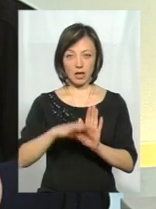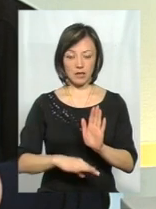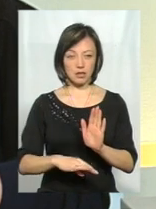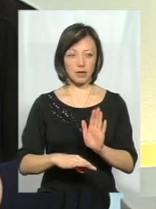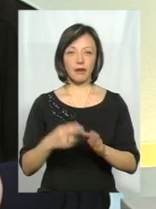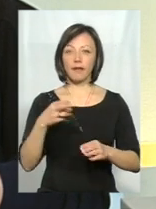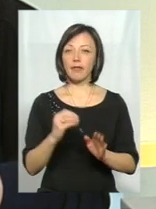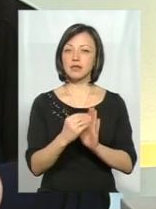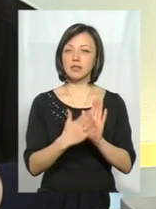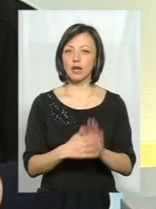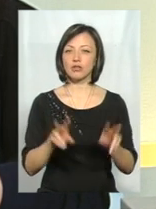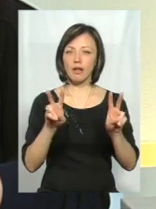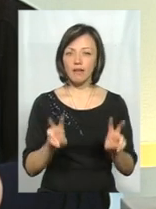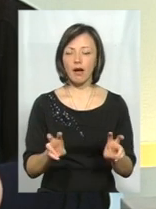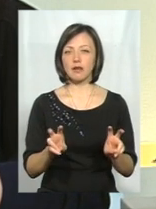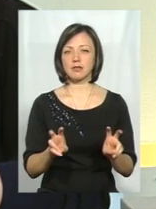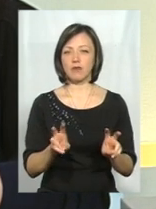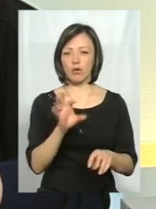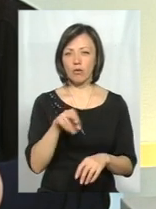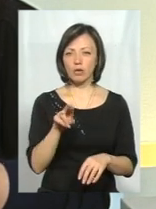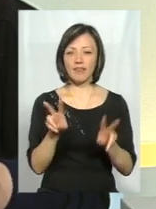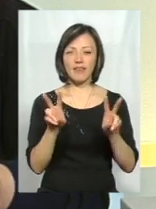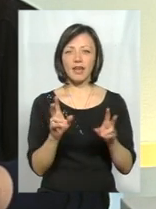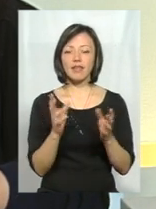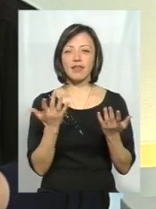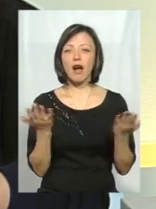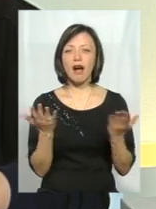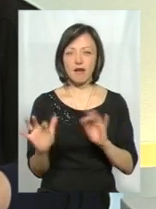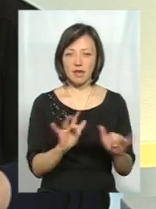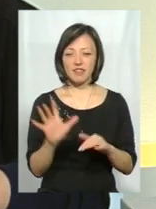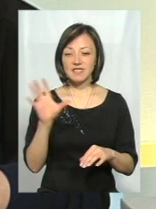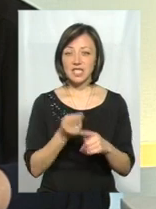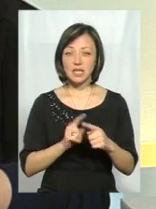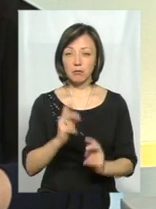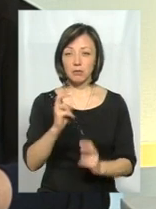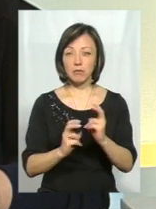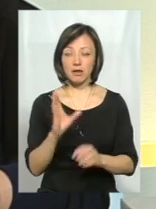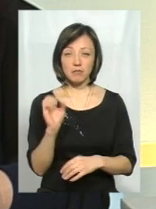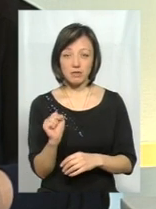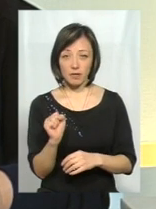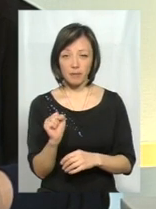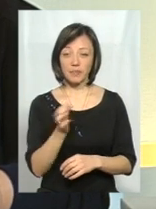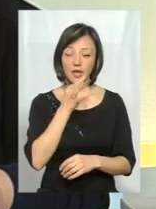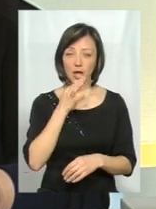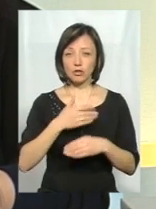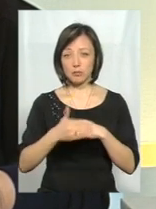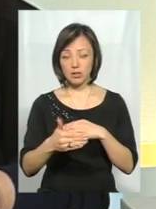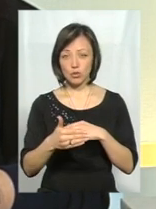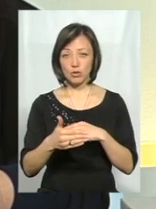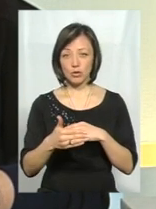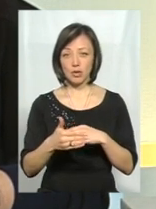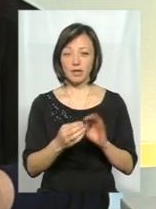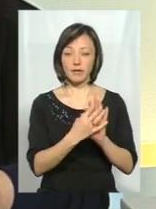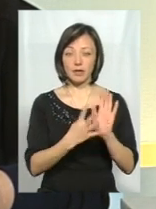де зазначена його назва, код і вид діяльності. І всі ці підприємства рано чи пізно, тобто